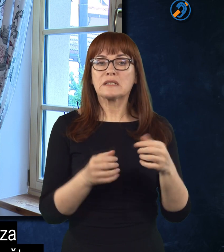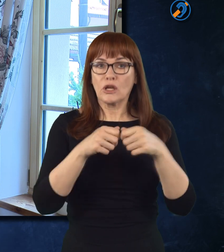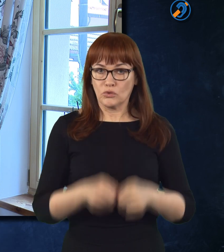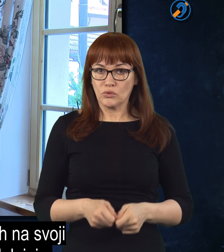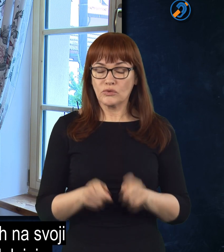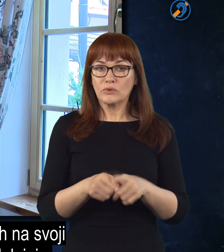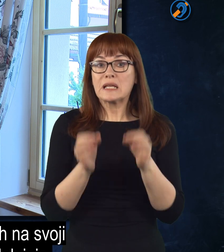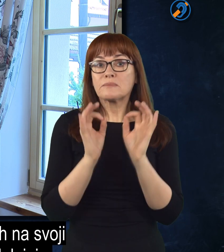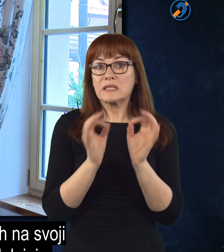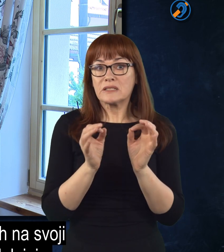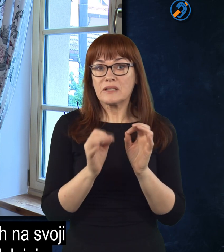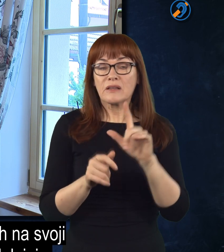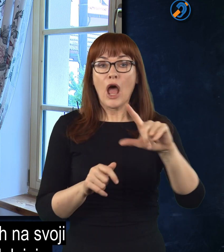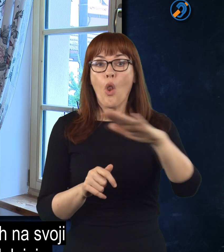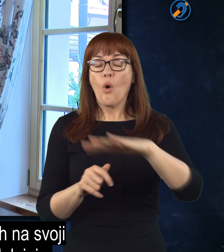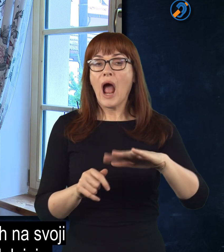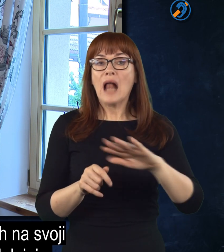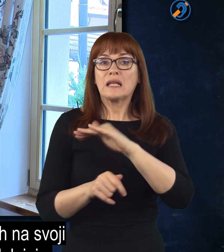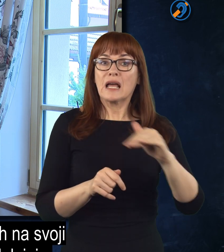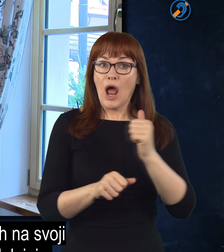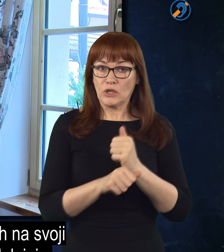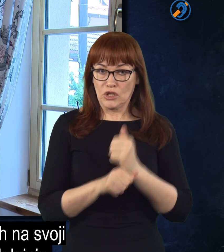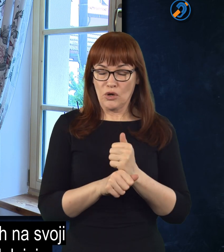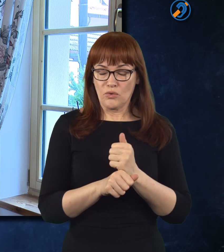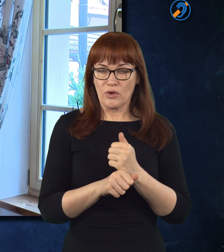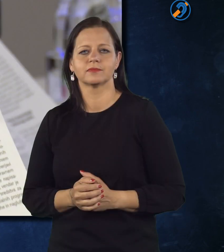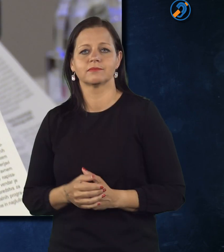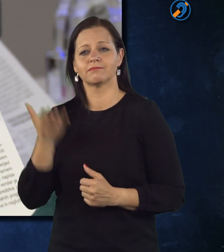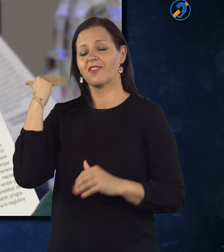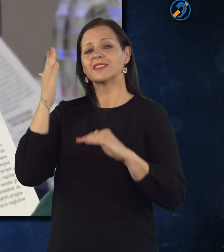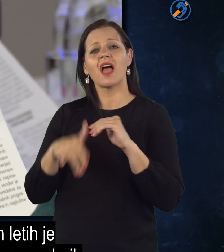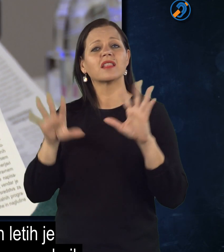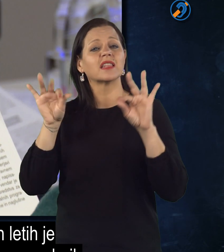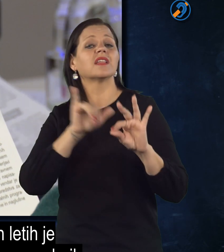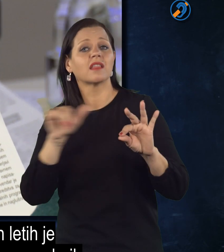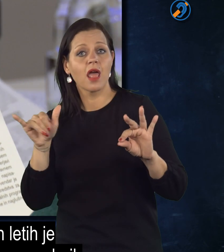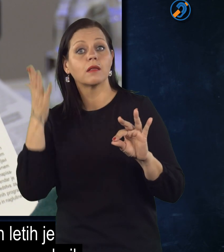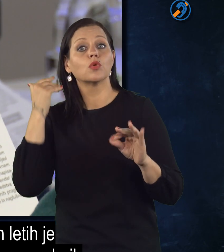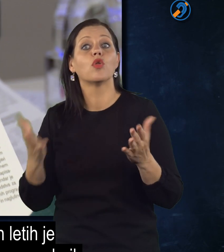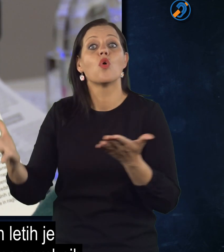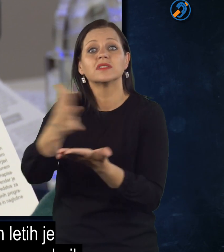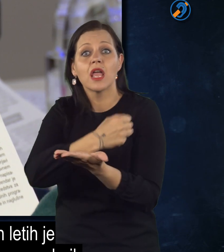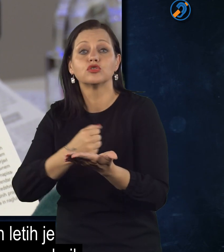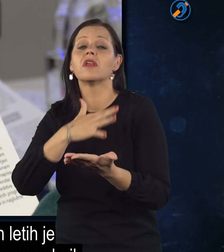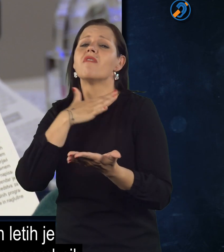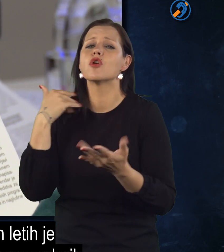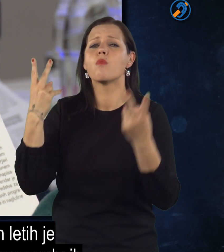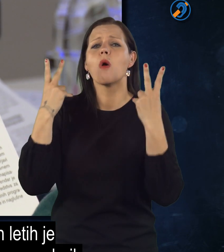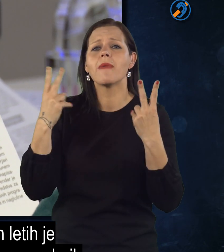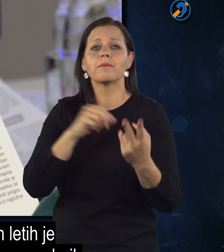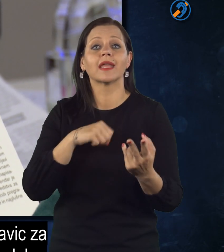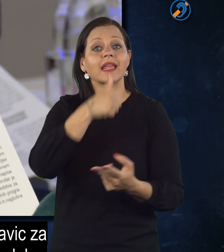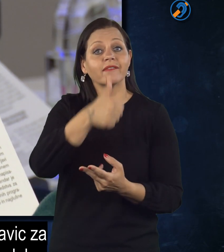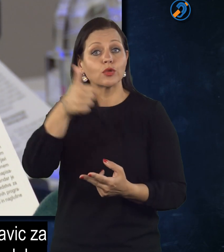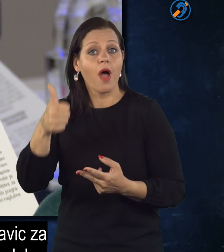pač s specifikami, ki jih na svoji lokalni ravni obdelujejo. V zadnjih 10 letih je bilo doseženih